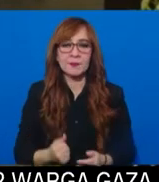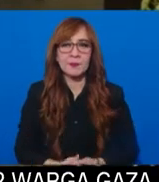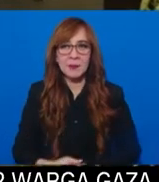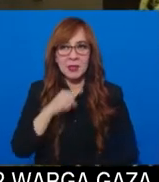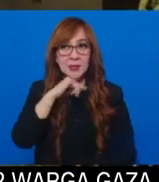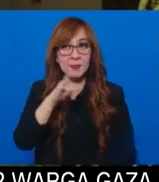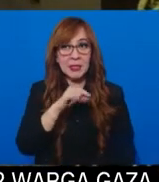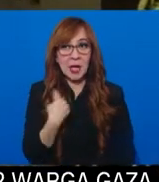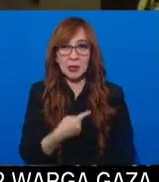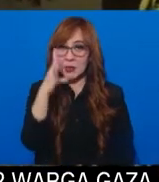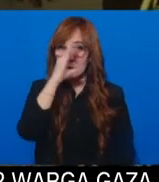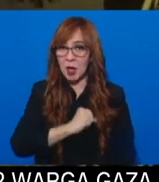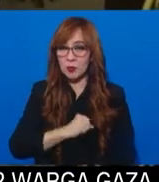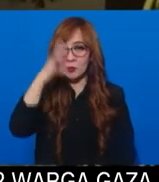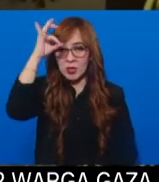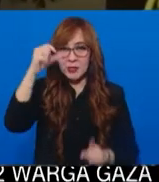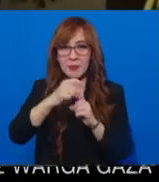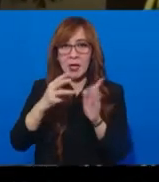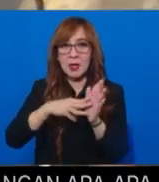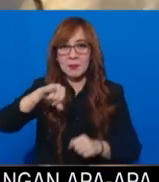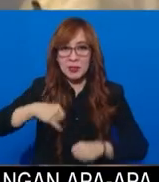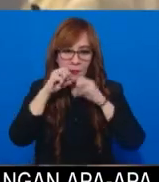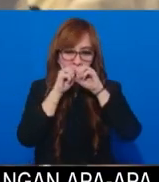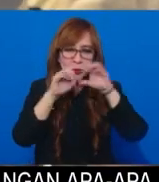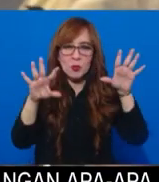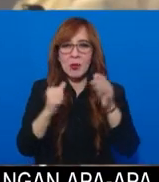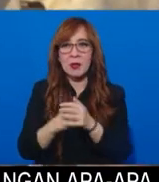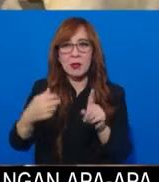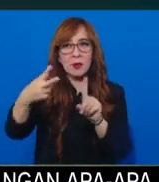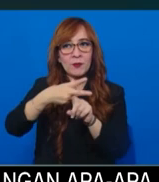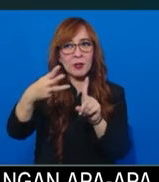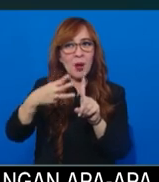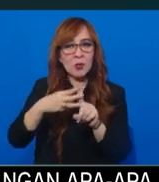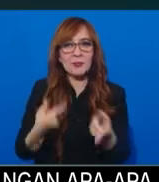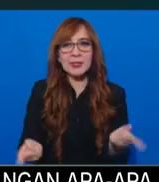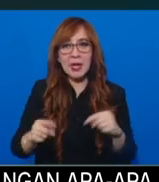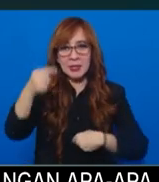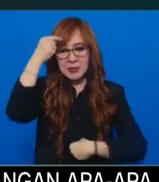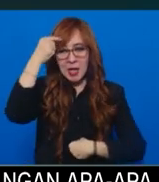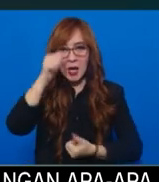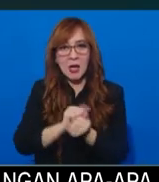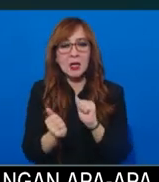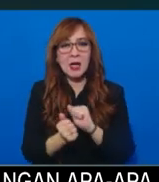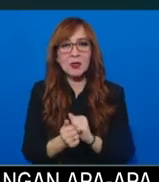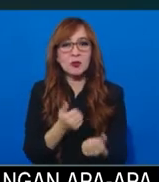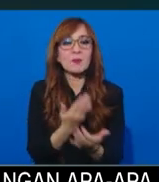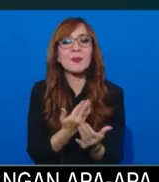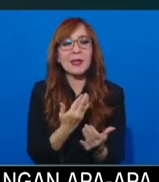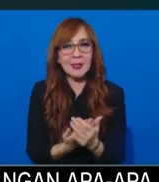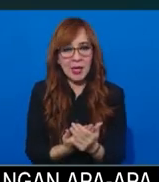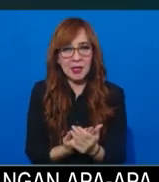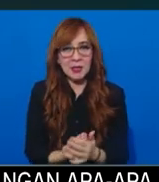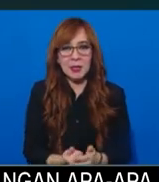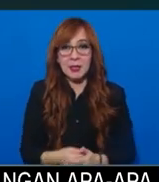Seperti diketahui, Polda Metro Jaya mengumumkan Firly Bahuri sebagai tersangka kasus pemerasan terhadap ex-Menteri Pertanian